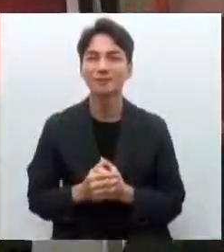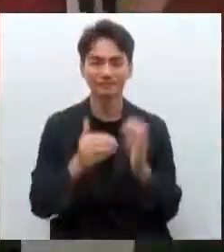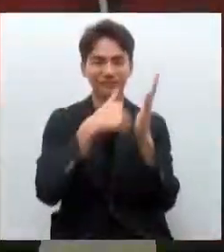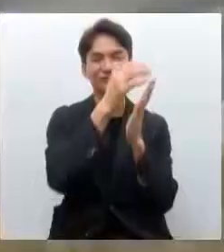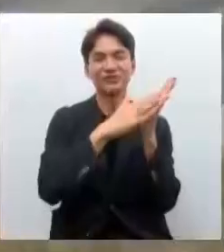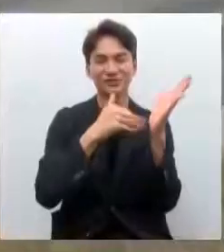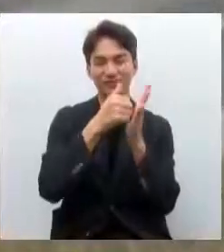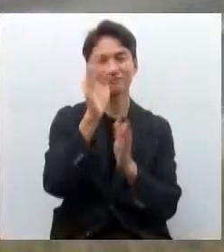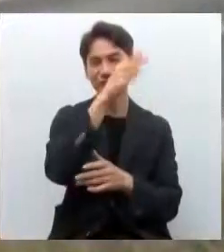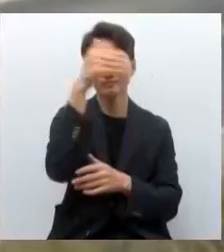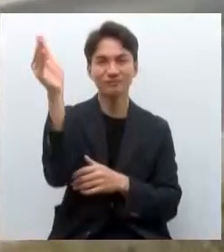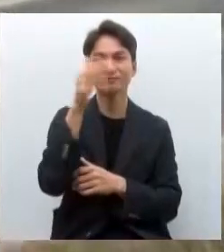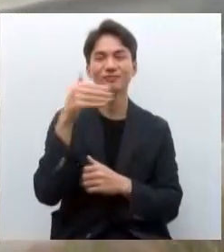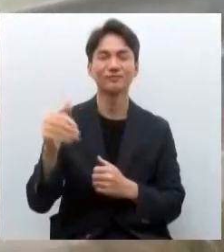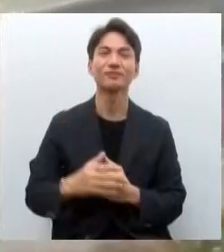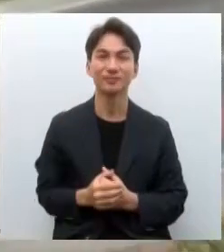ค่ะ